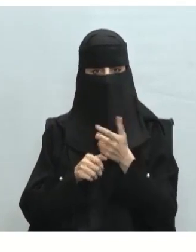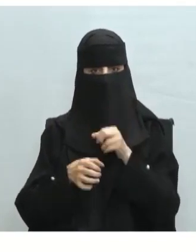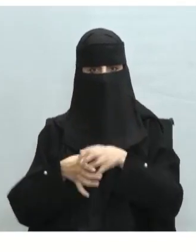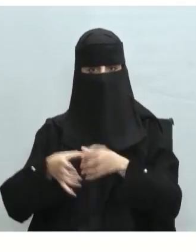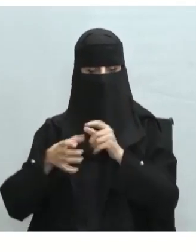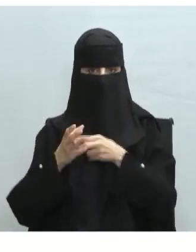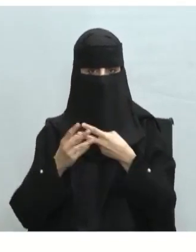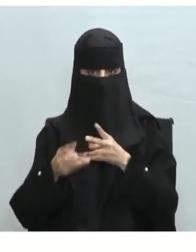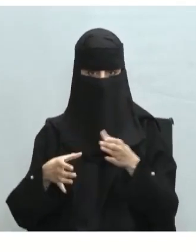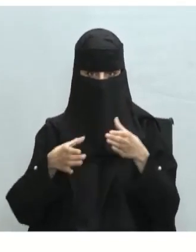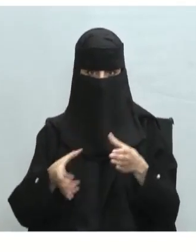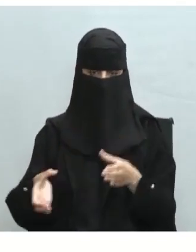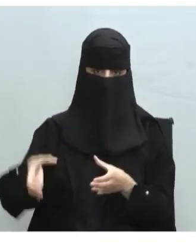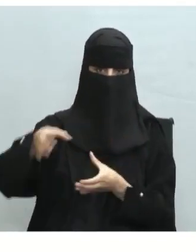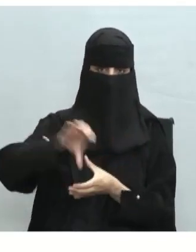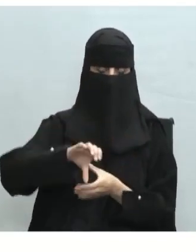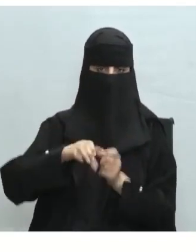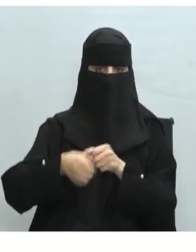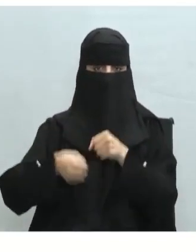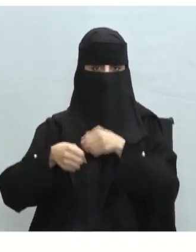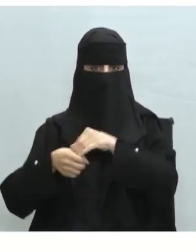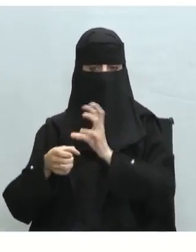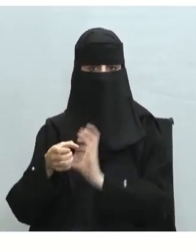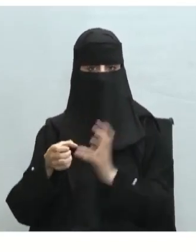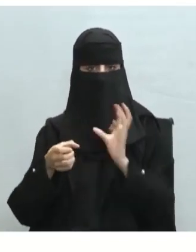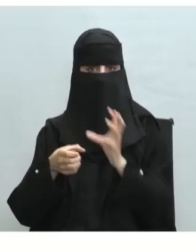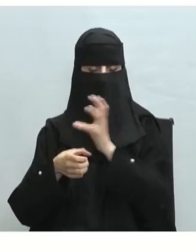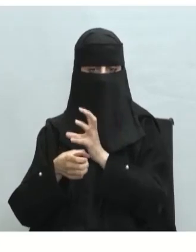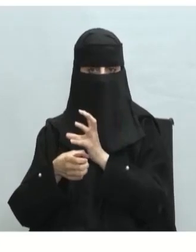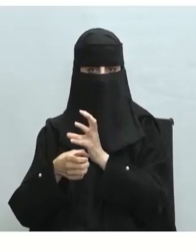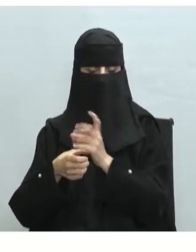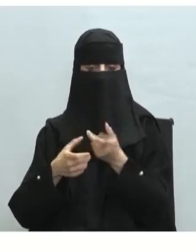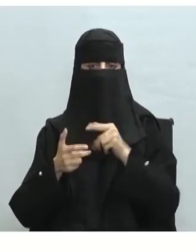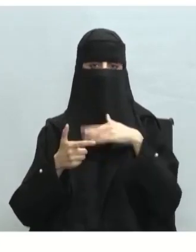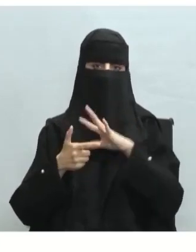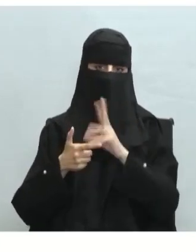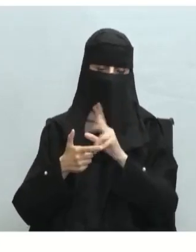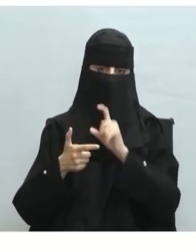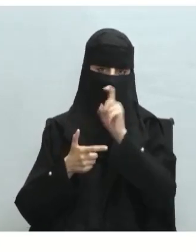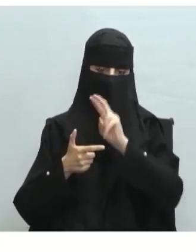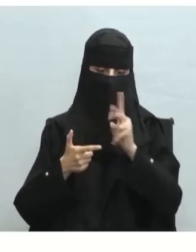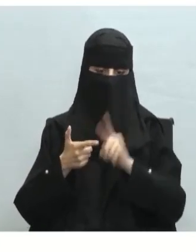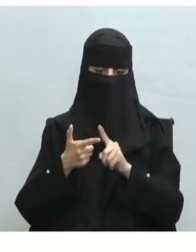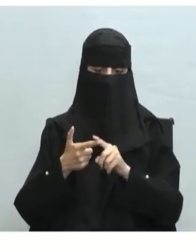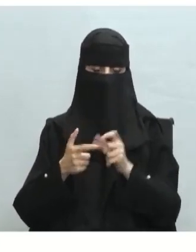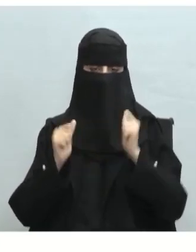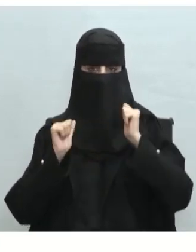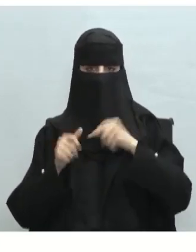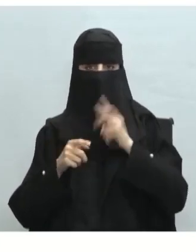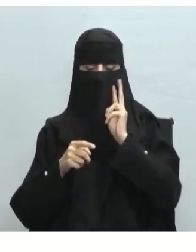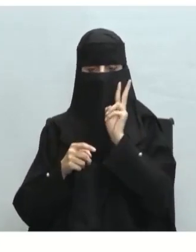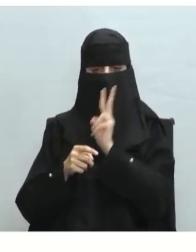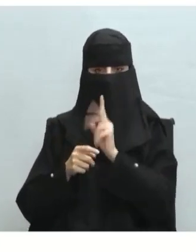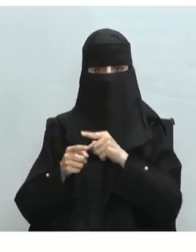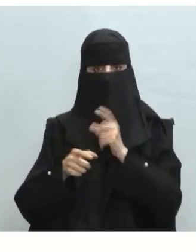بالحجاره الكبيره في الاناء كذلك ما موقف الطلاب من تجربه الاستاذ في كل مره وهذا سؤال